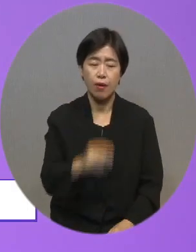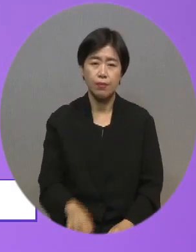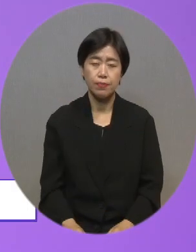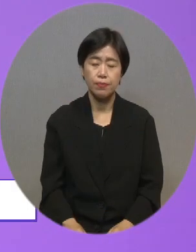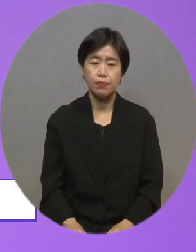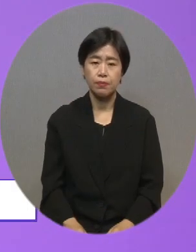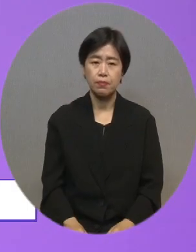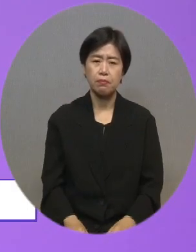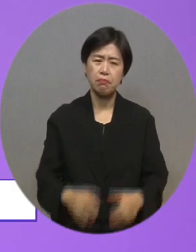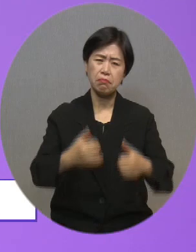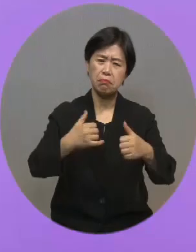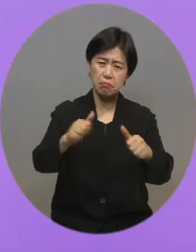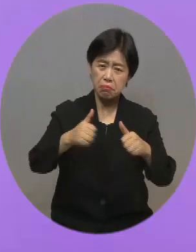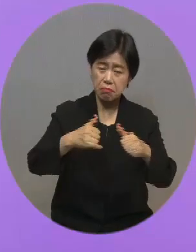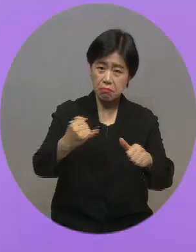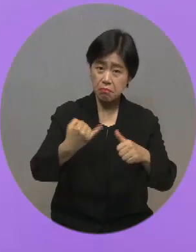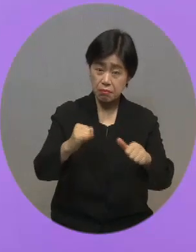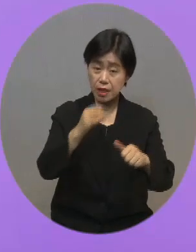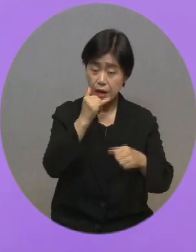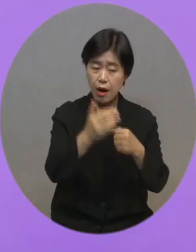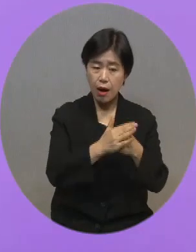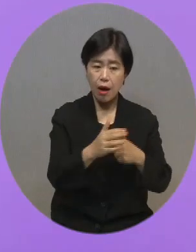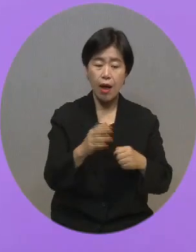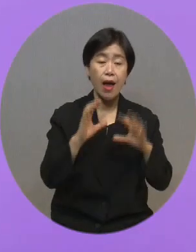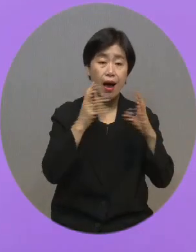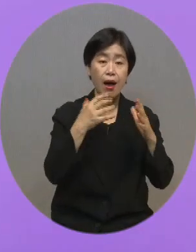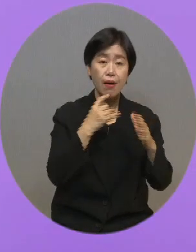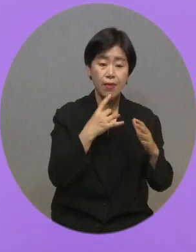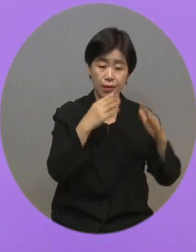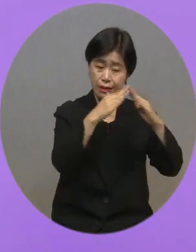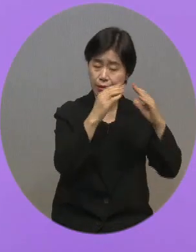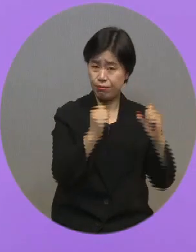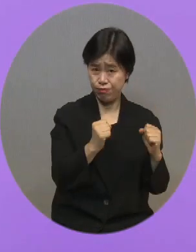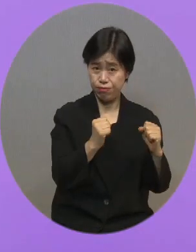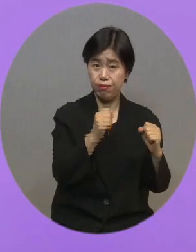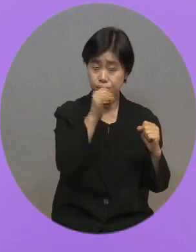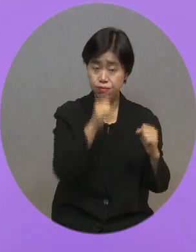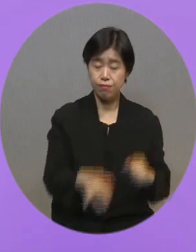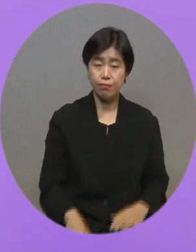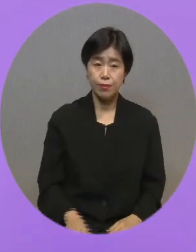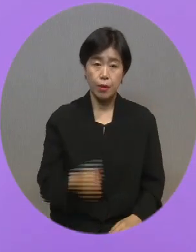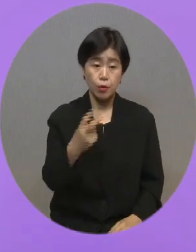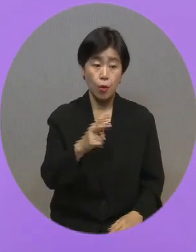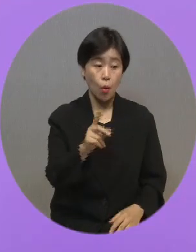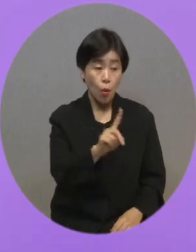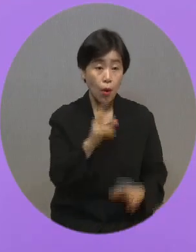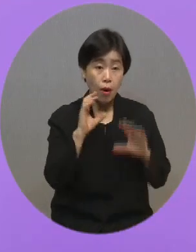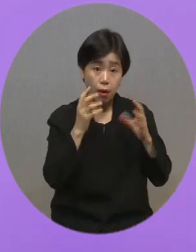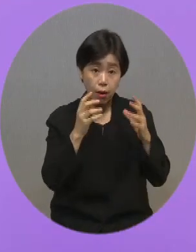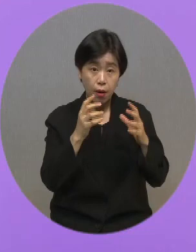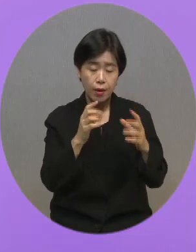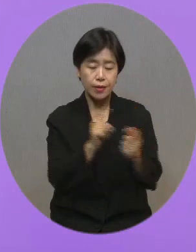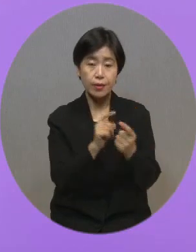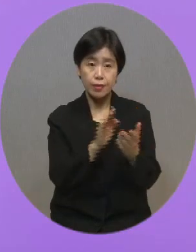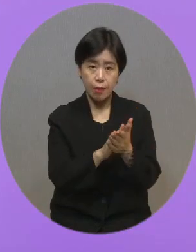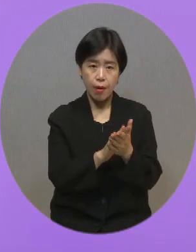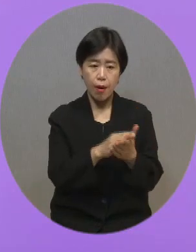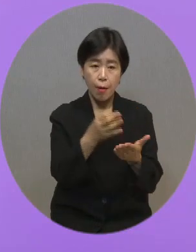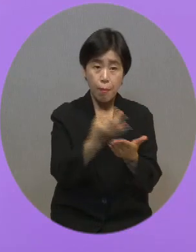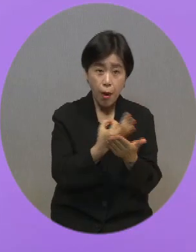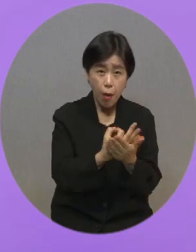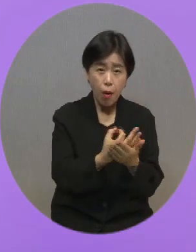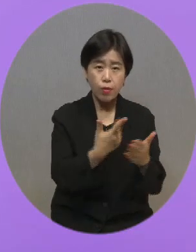그런 집안들이 꽤 많았던 거죠. 심지어는 경제적인 어려움들을 아이들 스스로 이렇게 해결하기 위해서